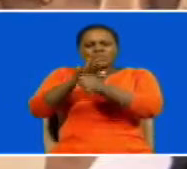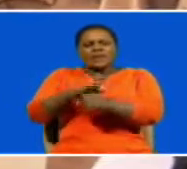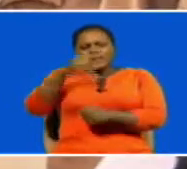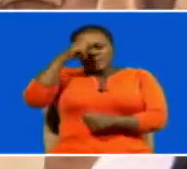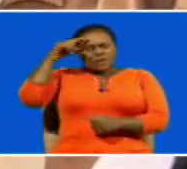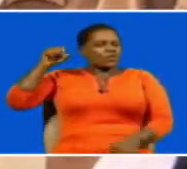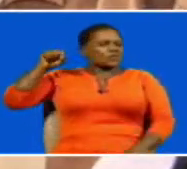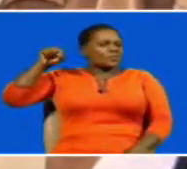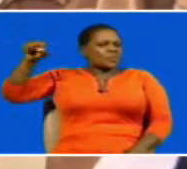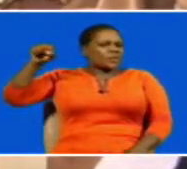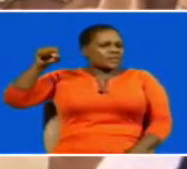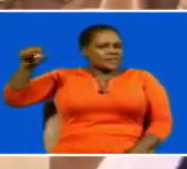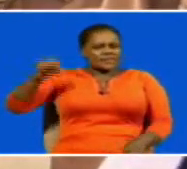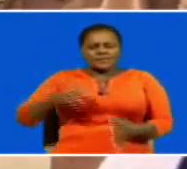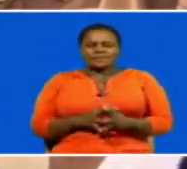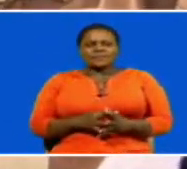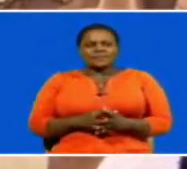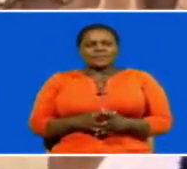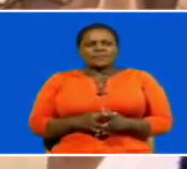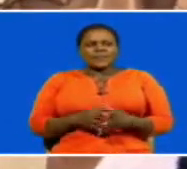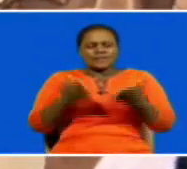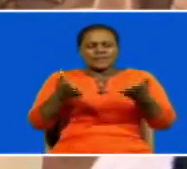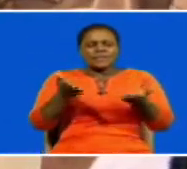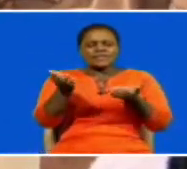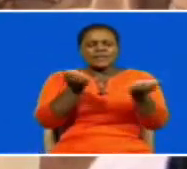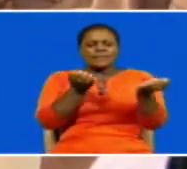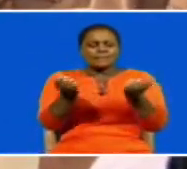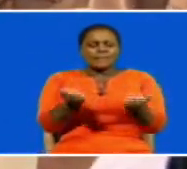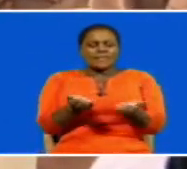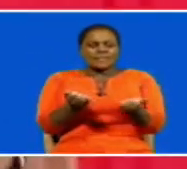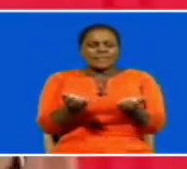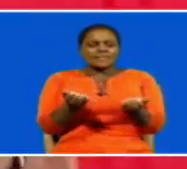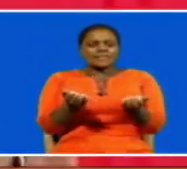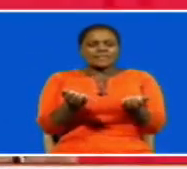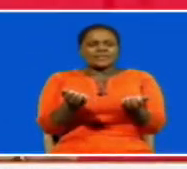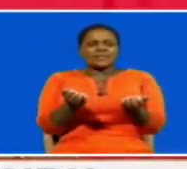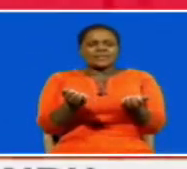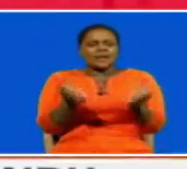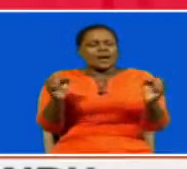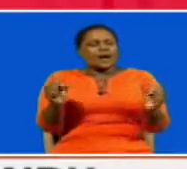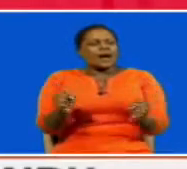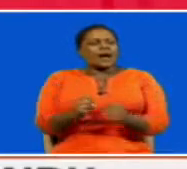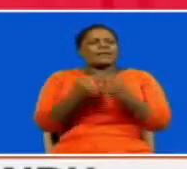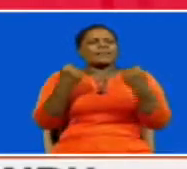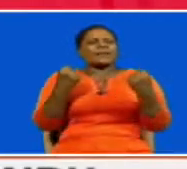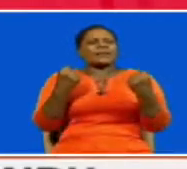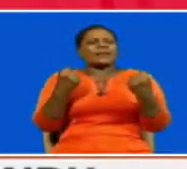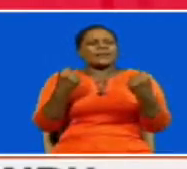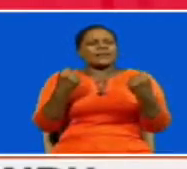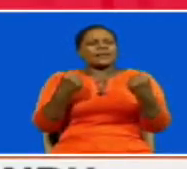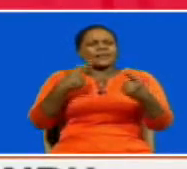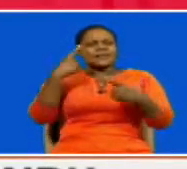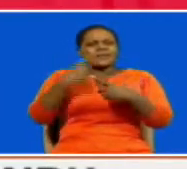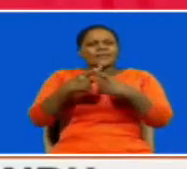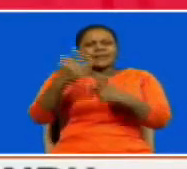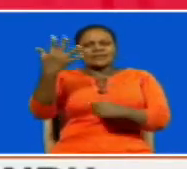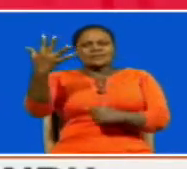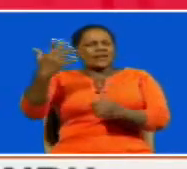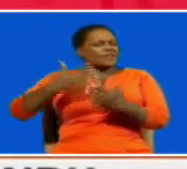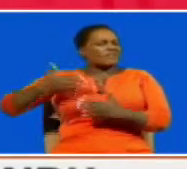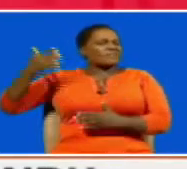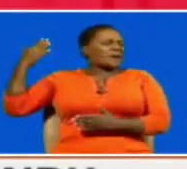kutokana na siasa. This investment should have happened about 5 years ago,